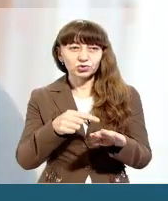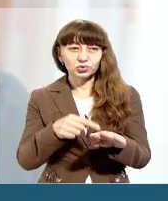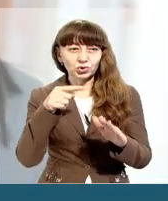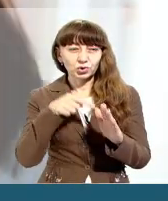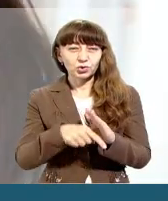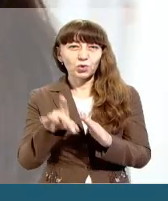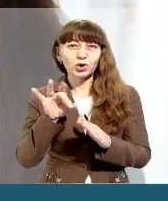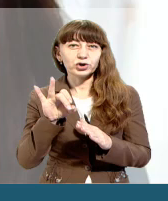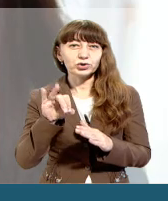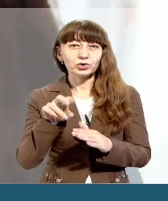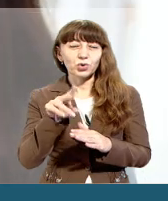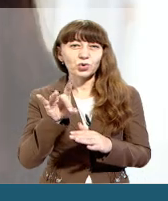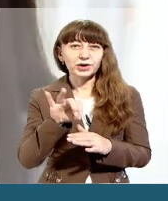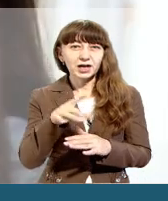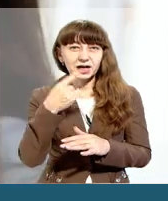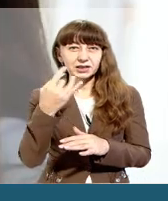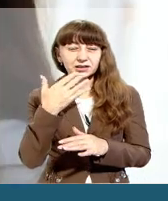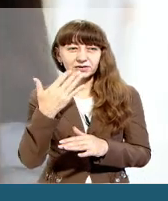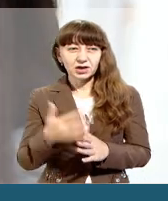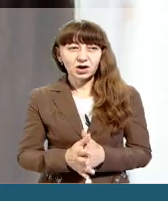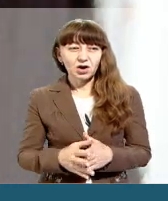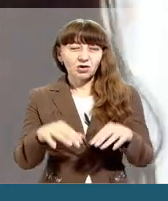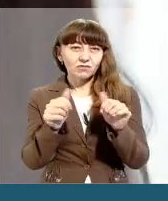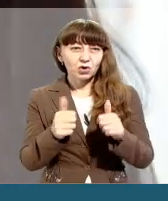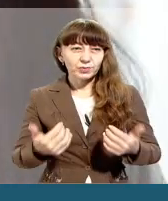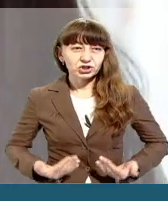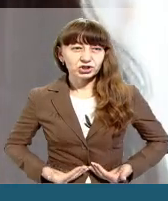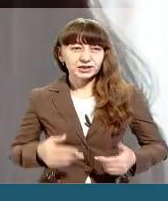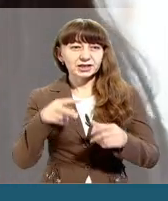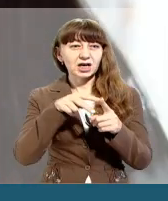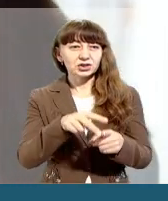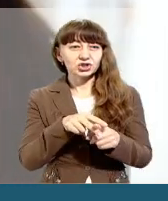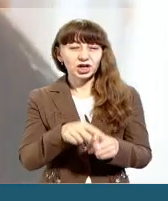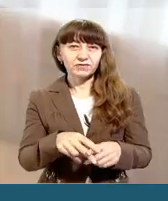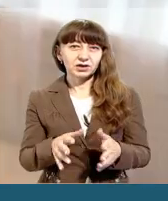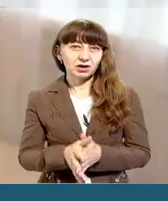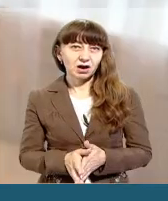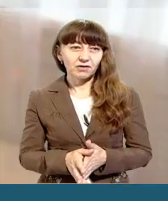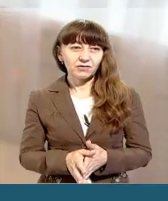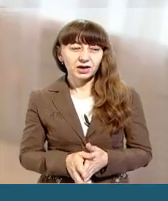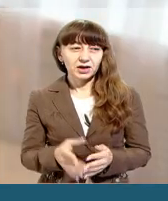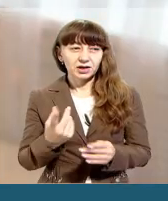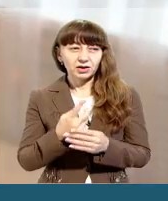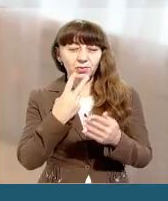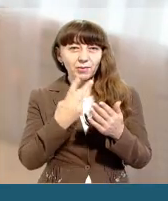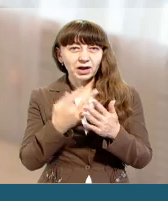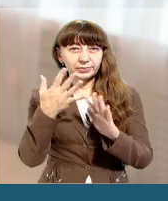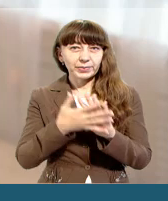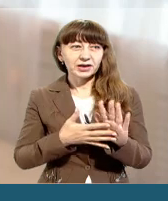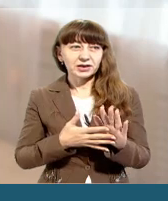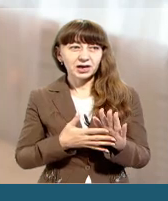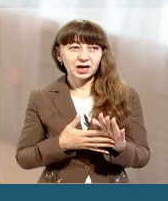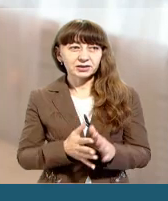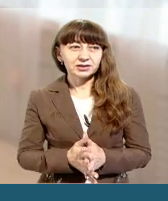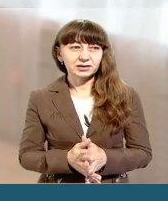біздің өткенімізге ерекше көзқараспен қарауға, оның мән-мағынасын түсінуге мүмкіндік береді. Әсіресе суреттердегі түстердің үйлесімі